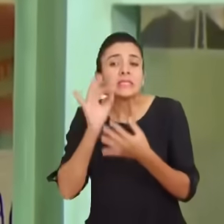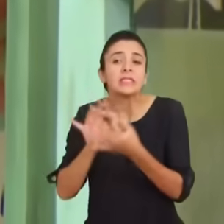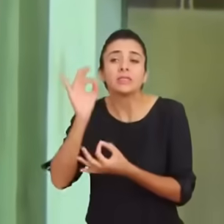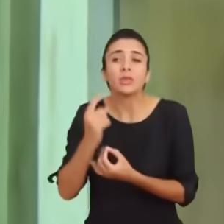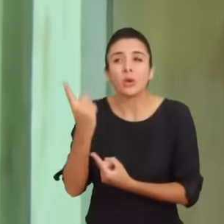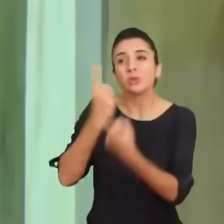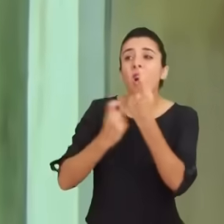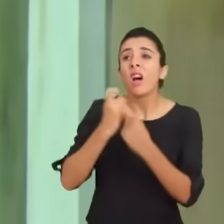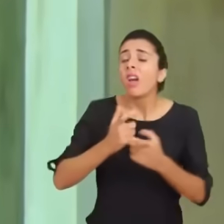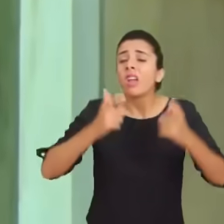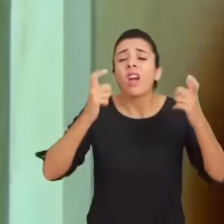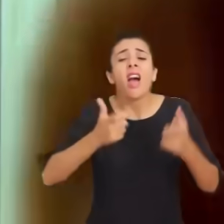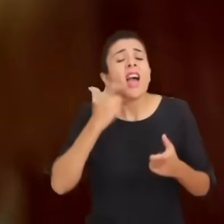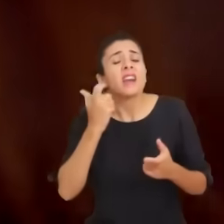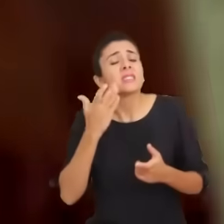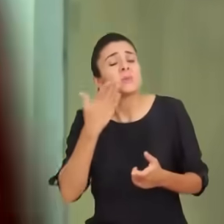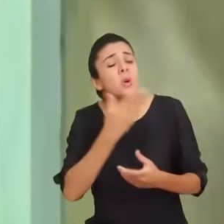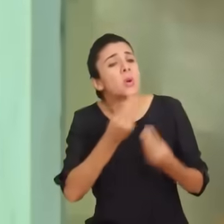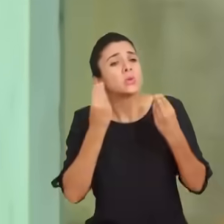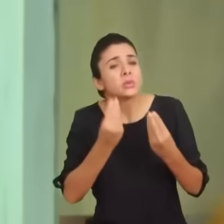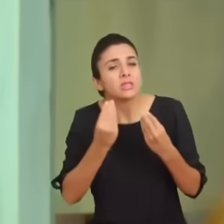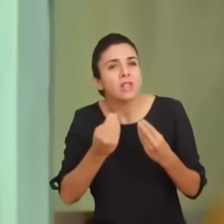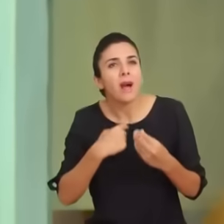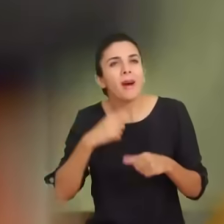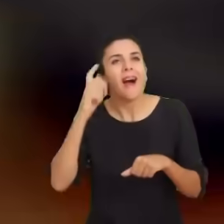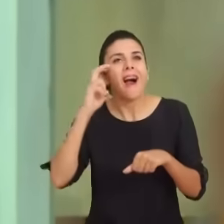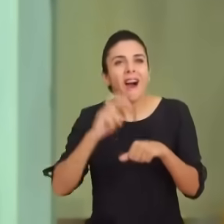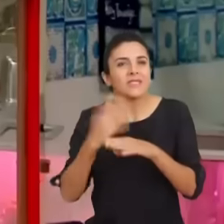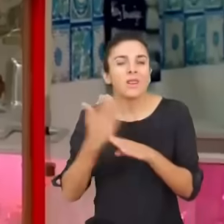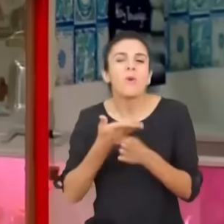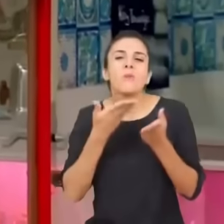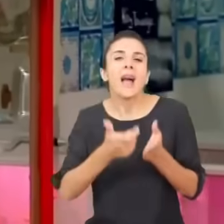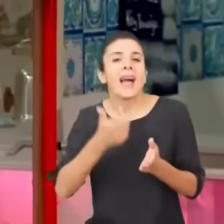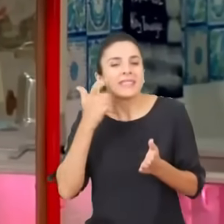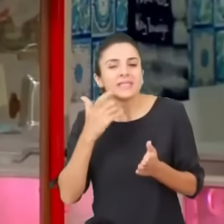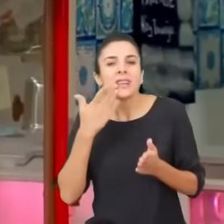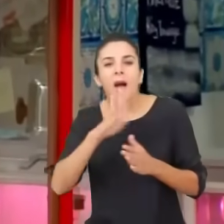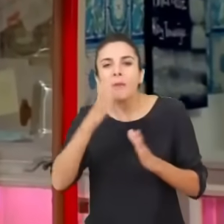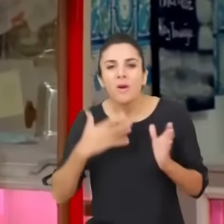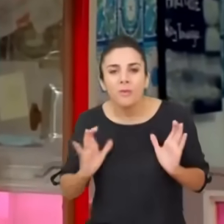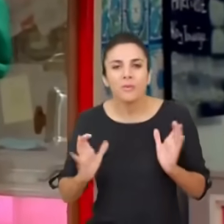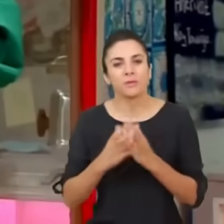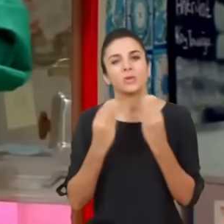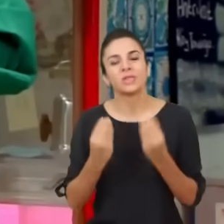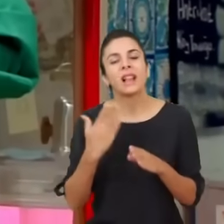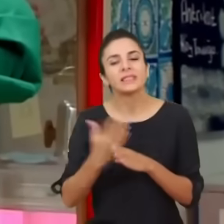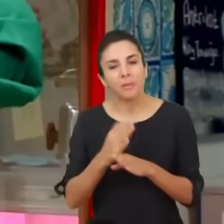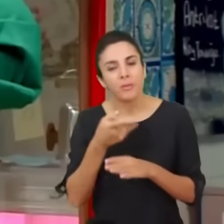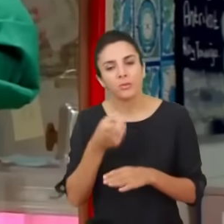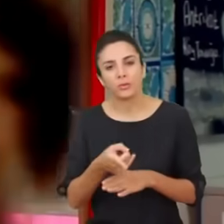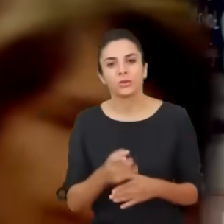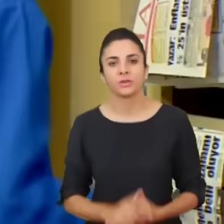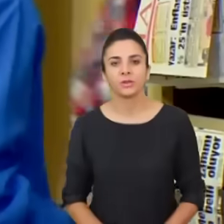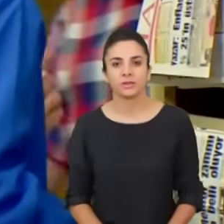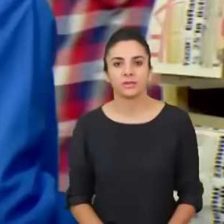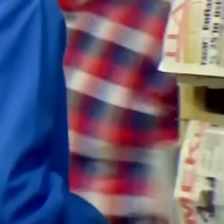Ramazanlar dedikçe o günleri tebessümle hatırlamam sebepsiz olamazdı. Bakkalın camında Ramazan hurması geldi yazıyor.